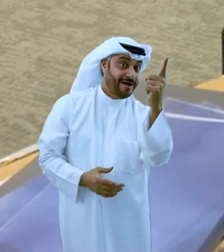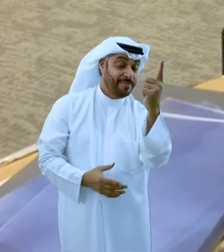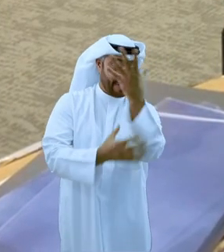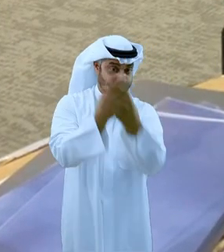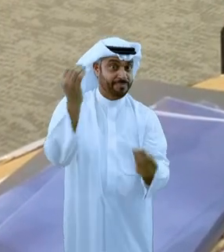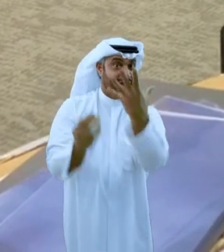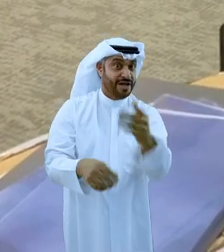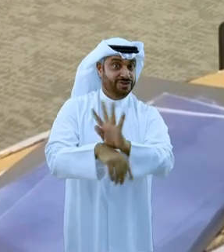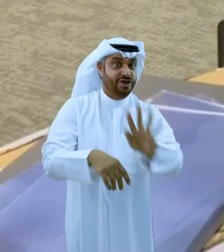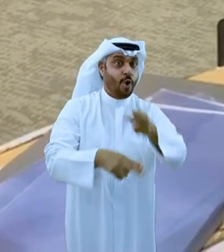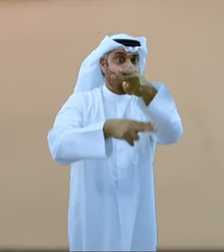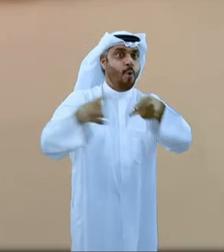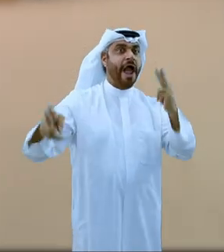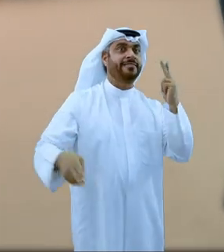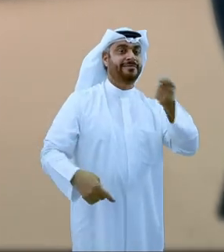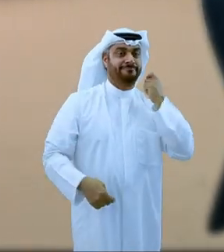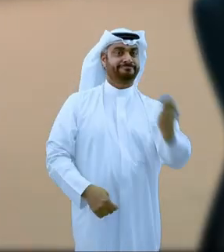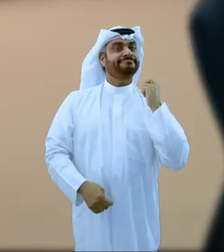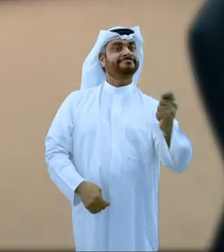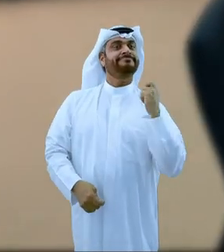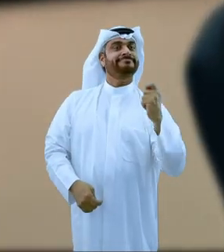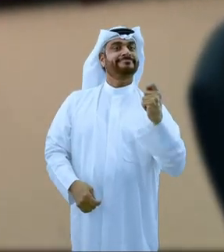هذا هم عيال الكويت،